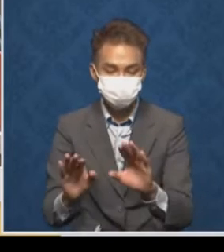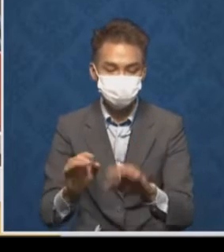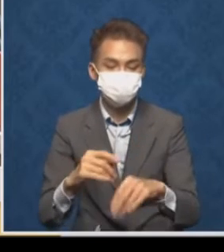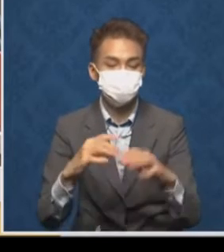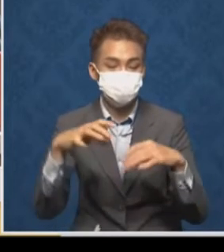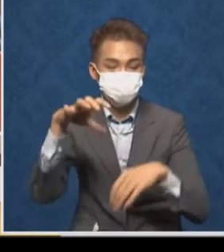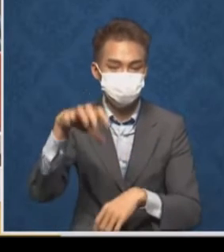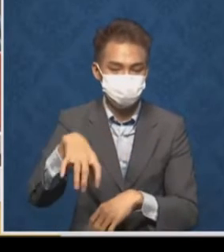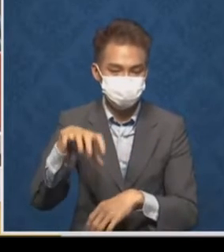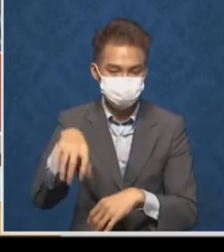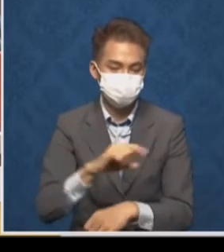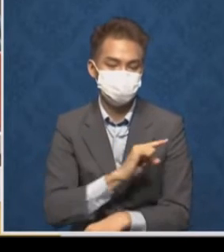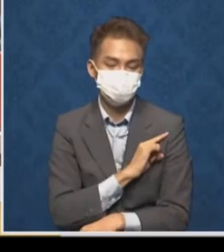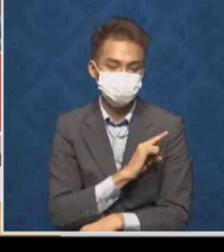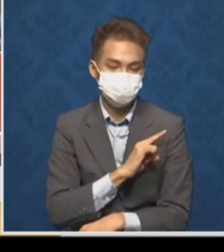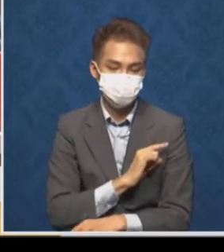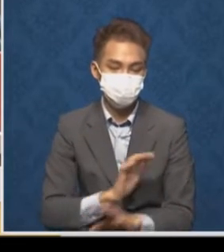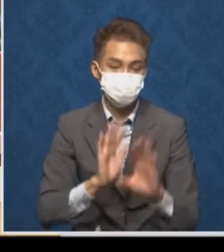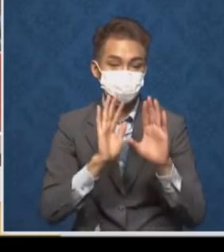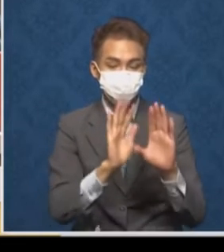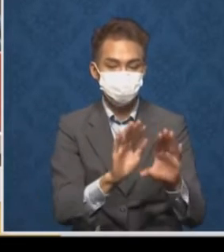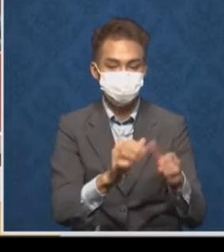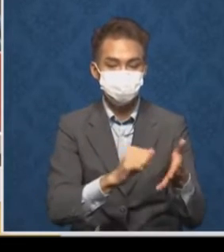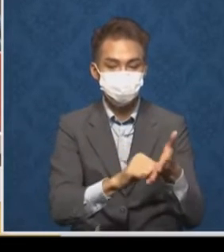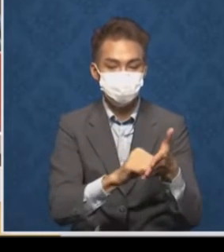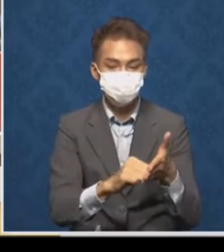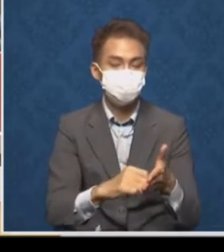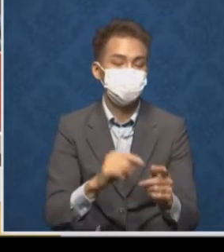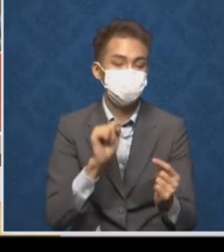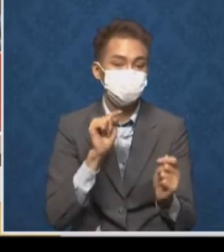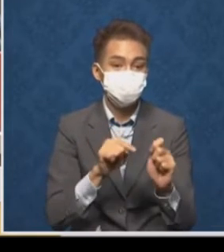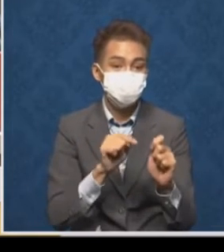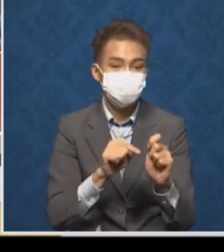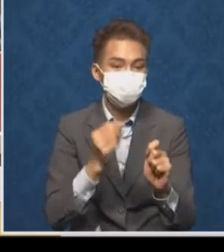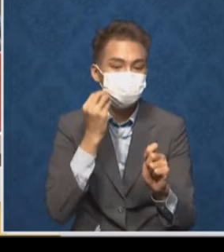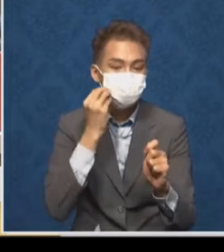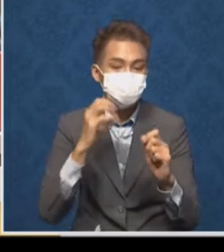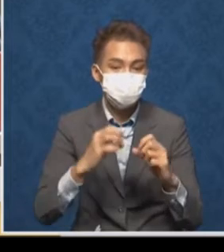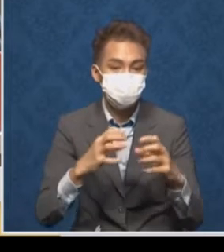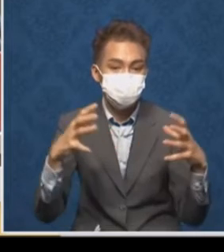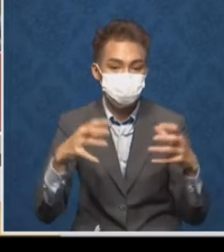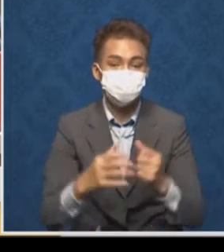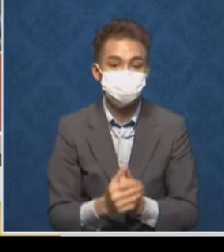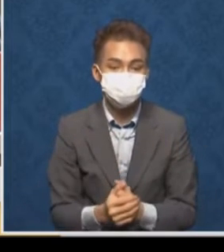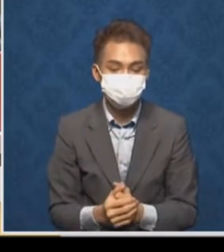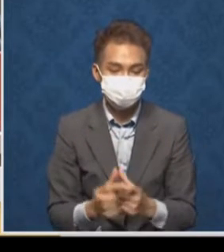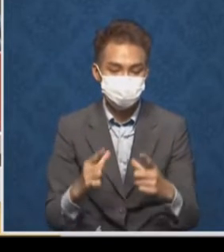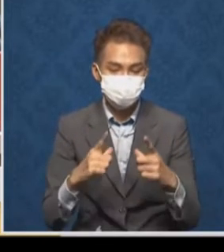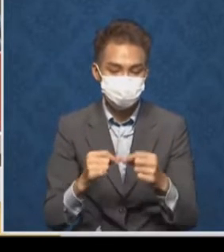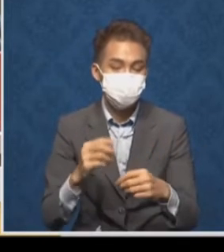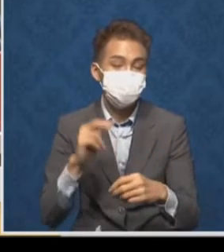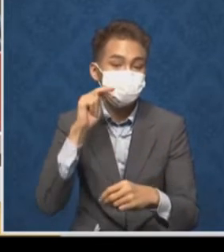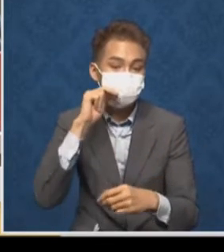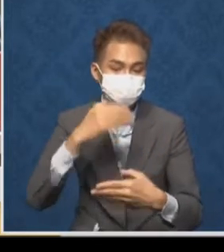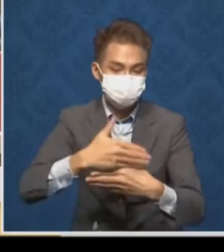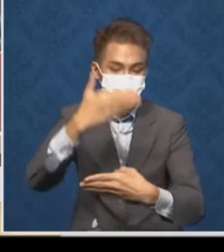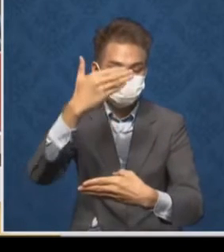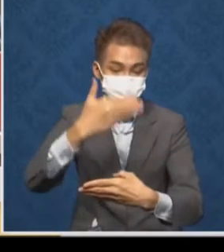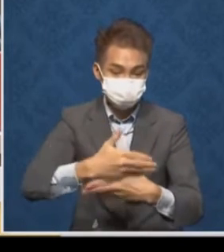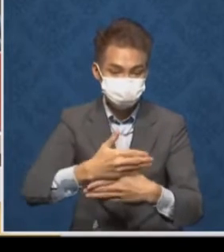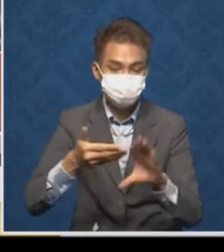เดือดร้อนให้กับพี่น้องชาวอำเภอบ้านโป่งจังหวัดราชบุรีเรื่องของการก่อสร้างเขื่อนนะครับได้ขอให้ไฟโสดได้ขึ้นภา